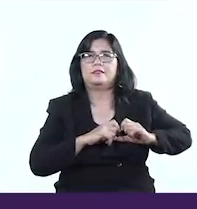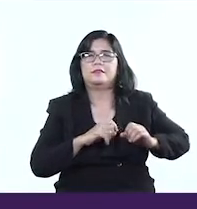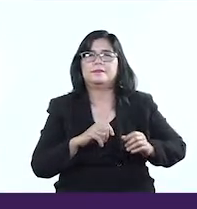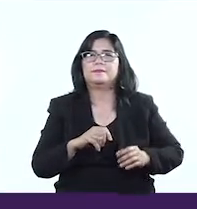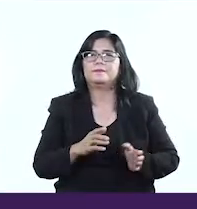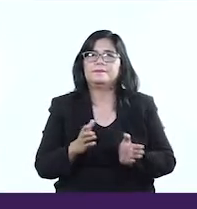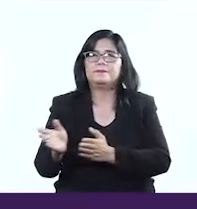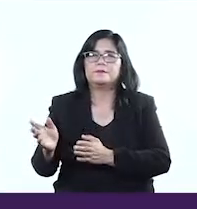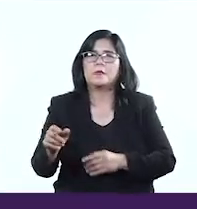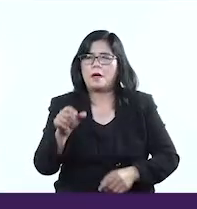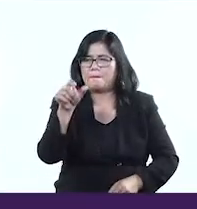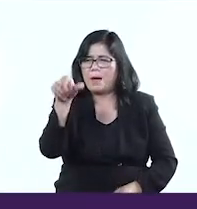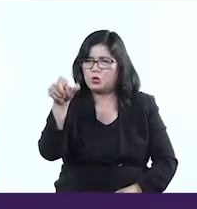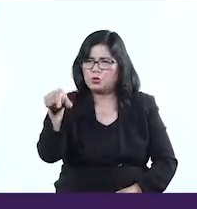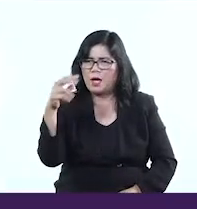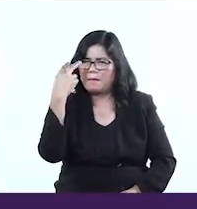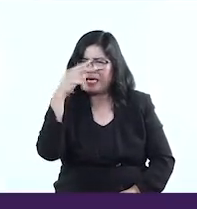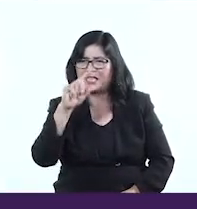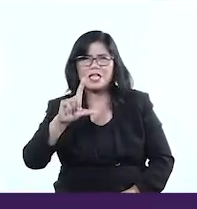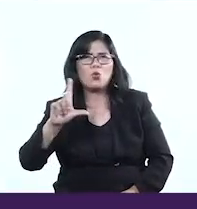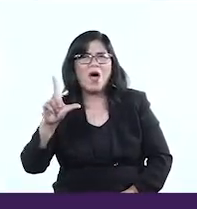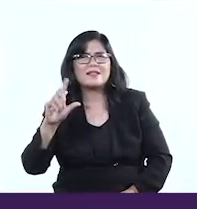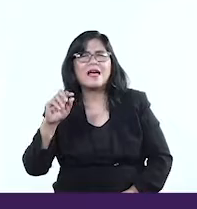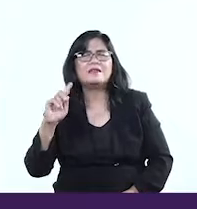Nda manusia planet kulit luarnya